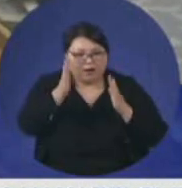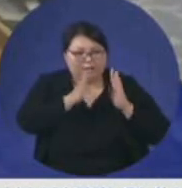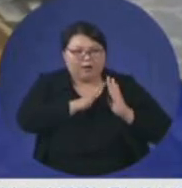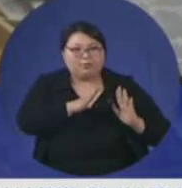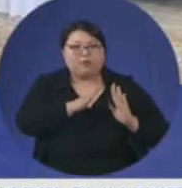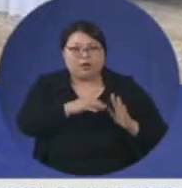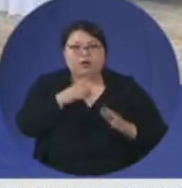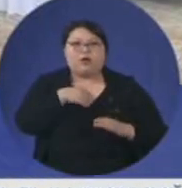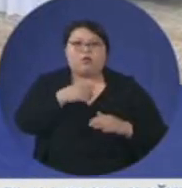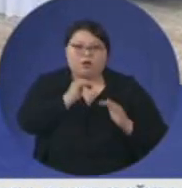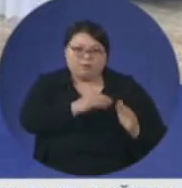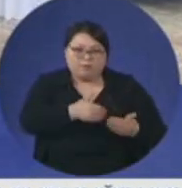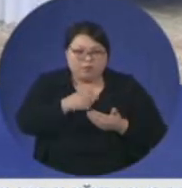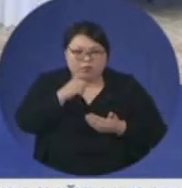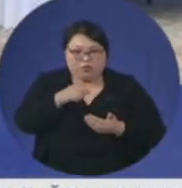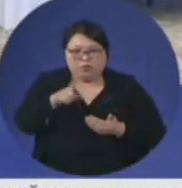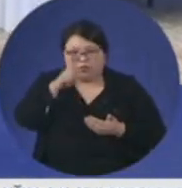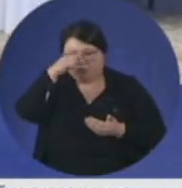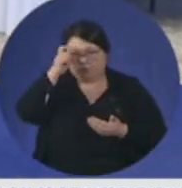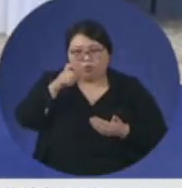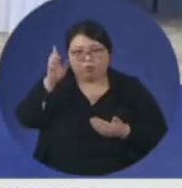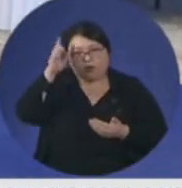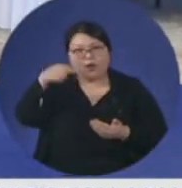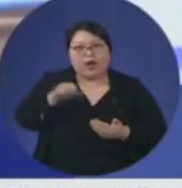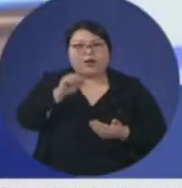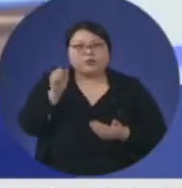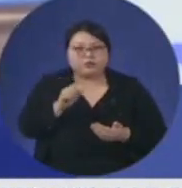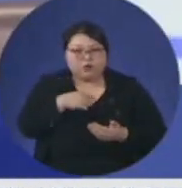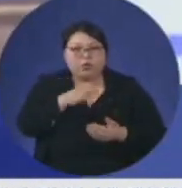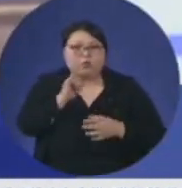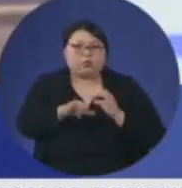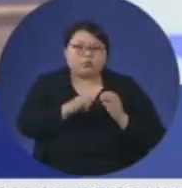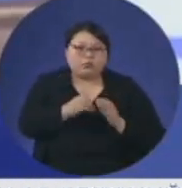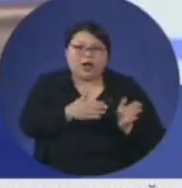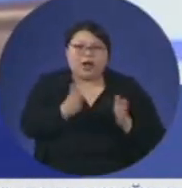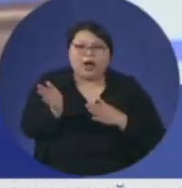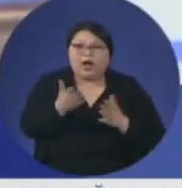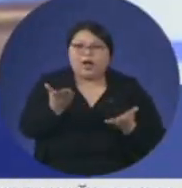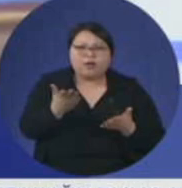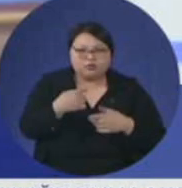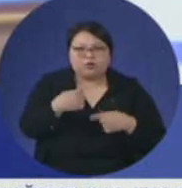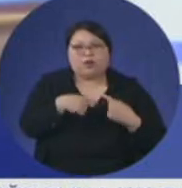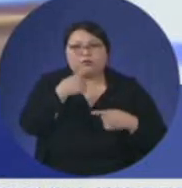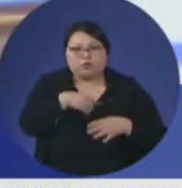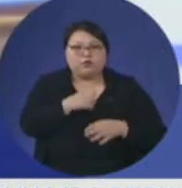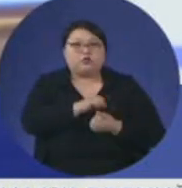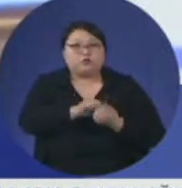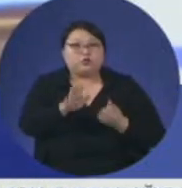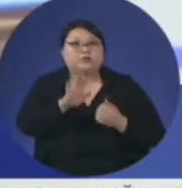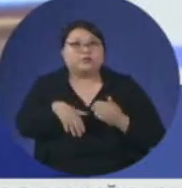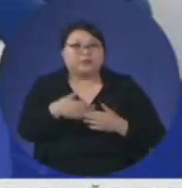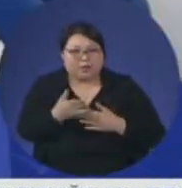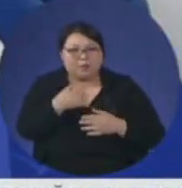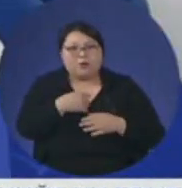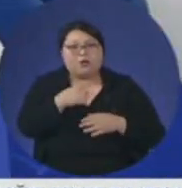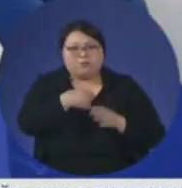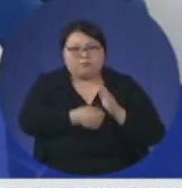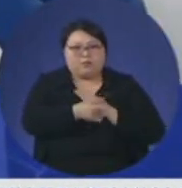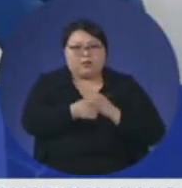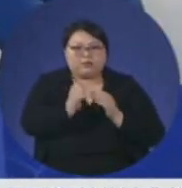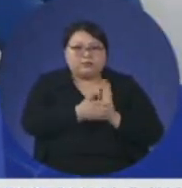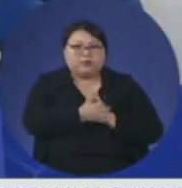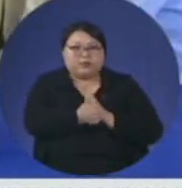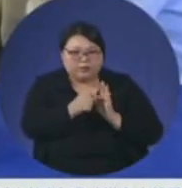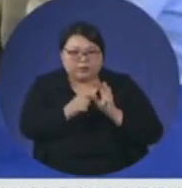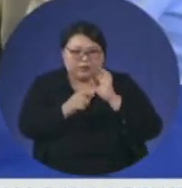боловсролын асуудал, их баригчийн олон улсын чиг хандлагын талаар хэлэлцлээ. Үүнээс гадна төгсөлтийн дараах их баригч мэрэгжилтний чадамж, нэрийн